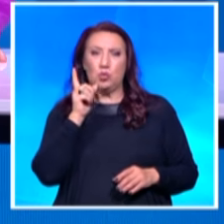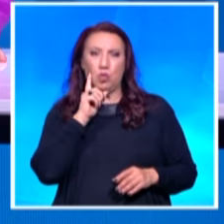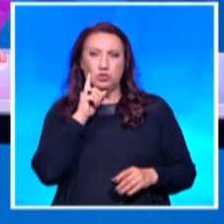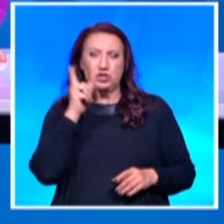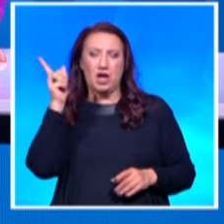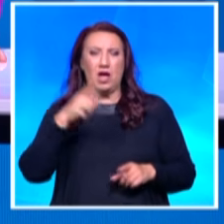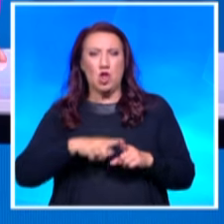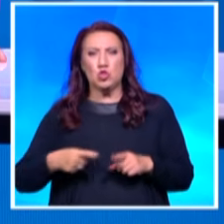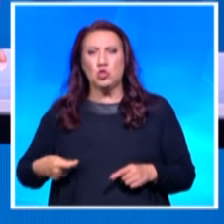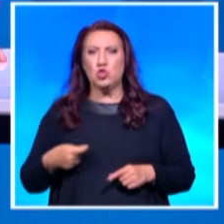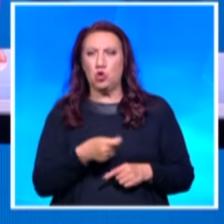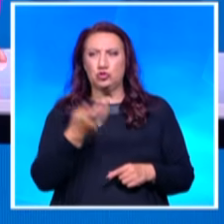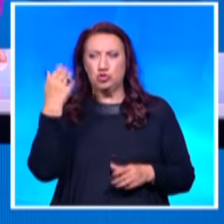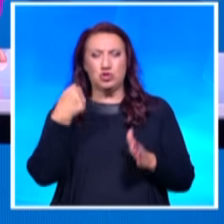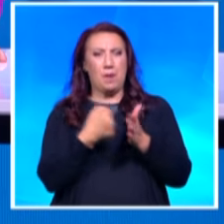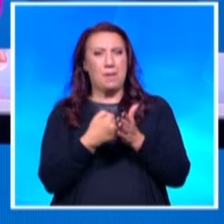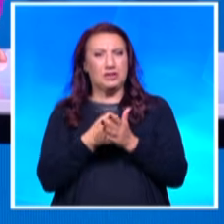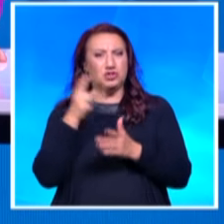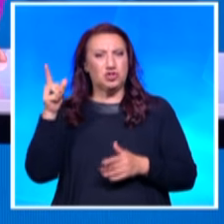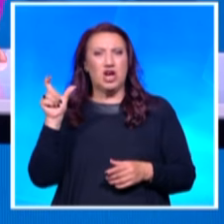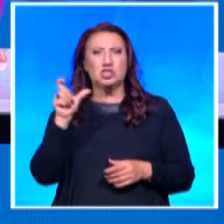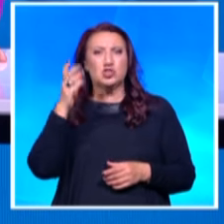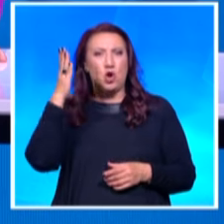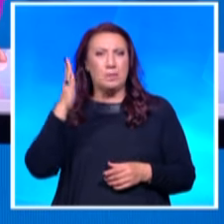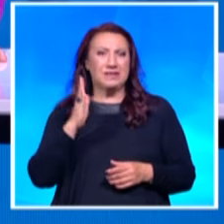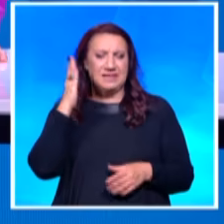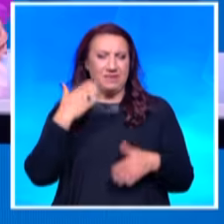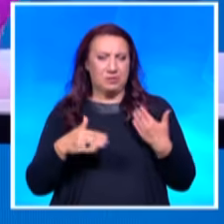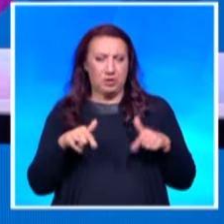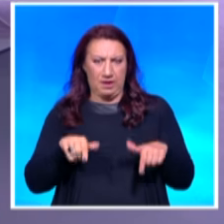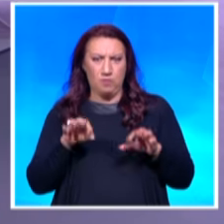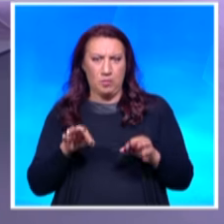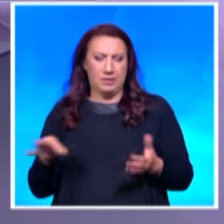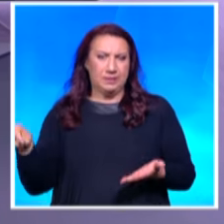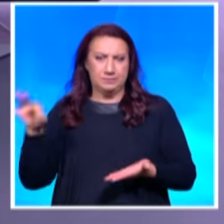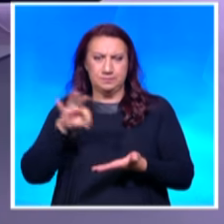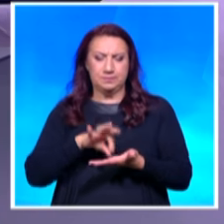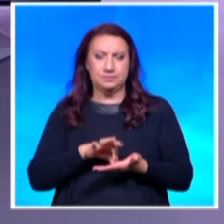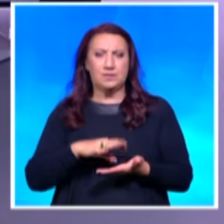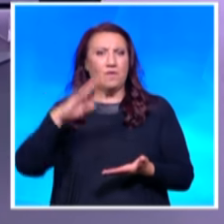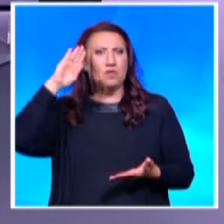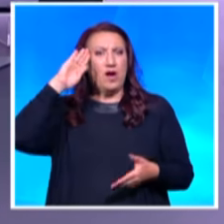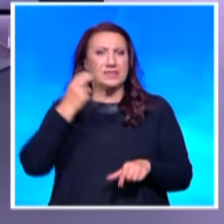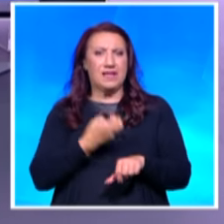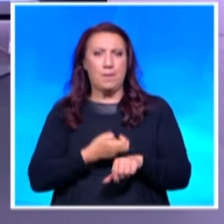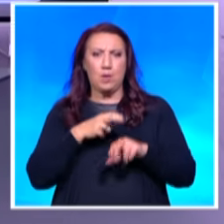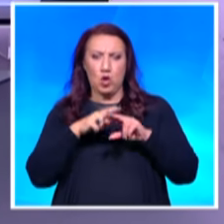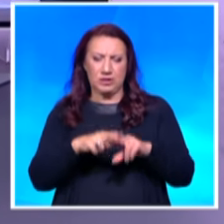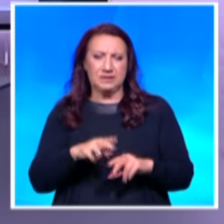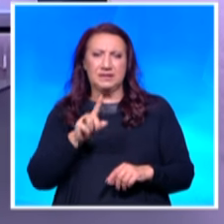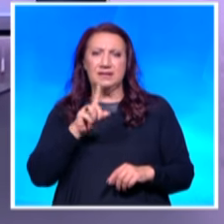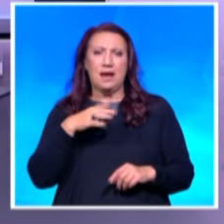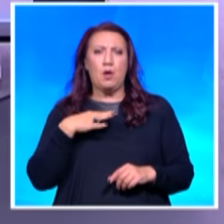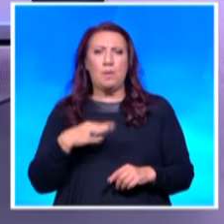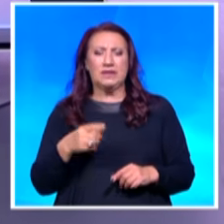Скопие. В момента той е настанен в ВМА без опасност за живота. Подробностите от Габриела Кирамечийска.